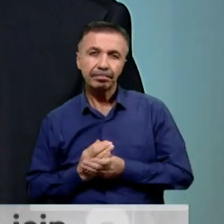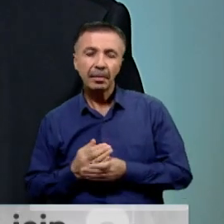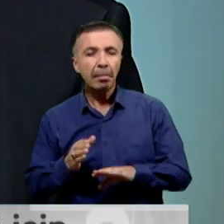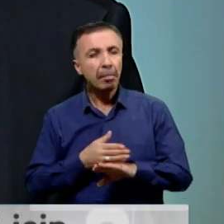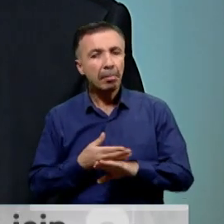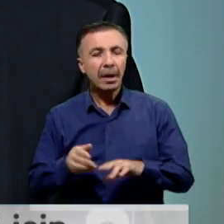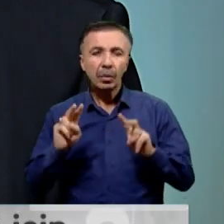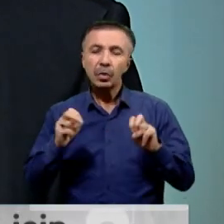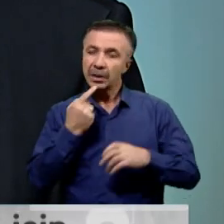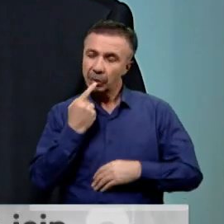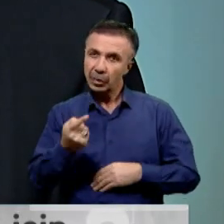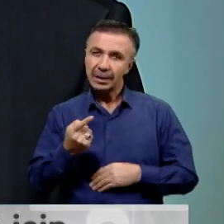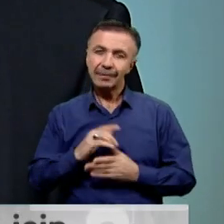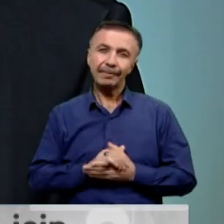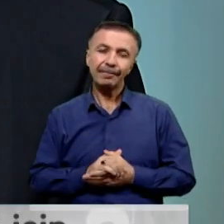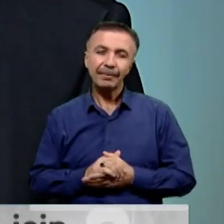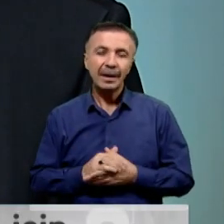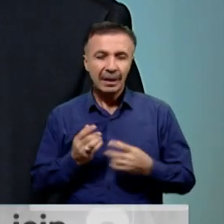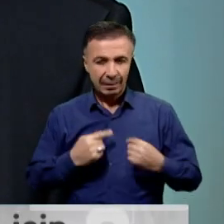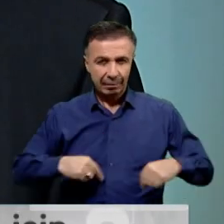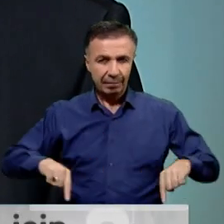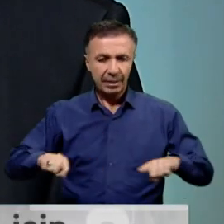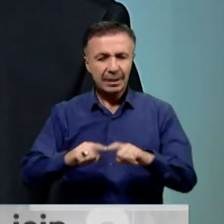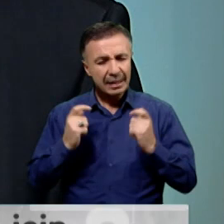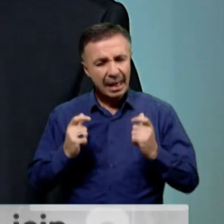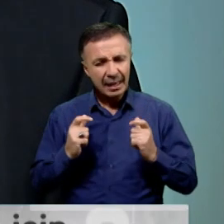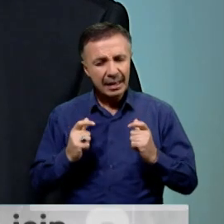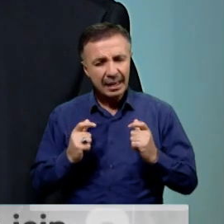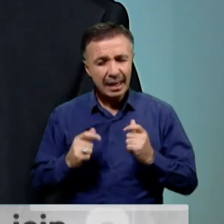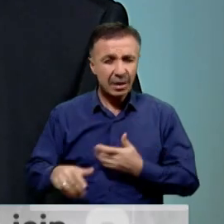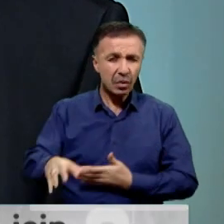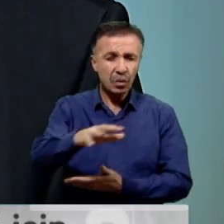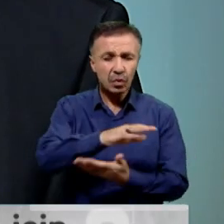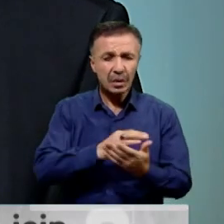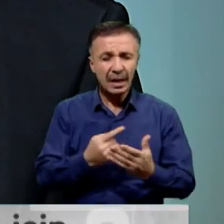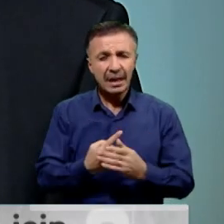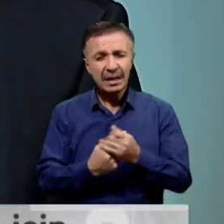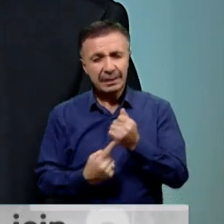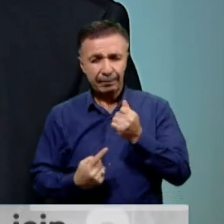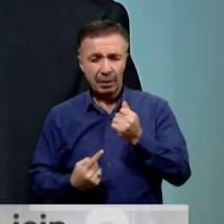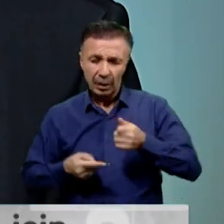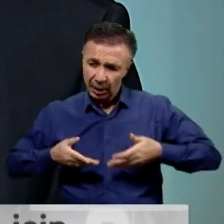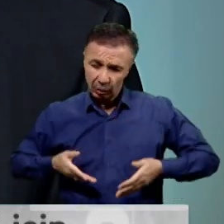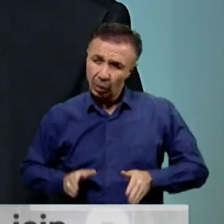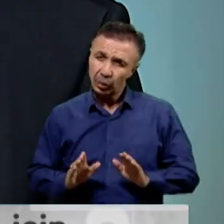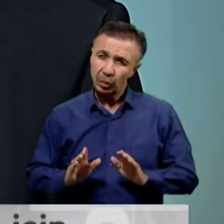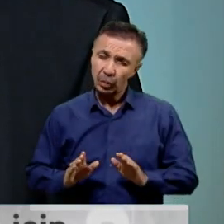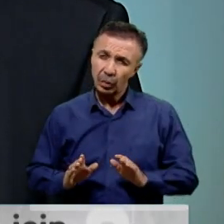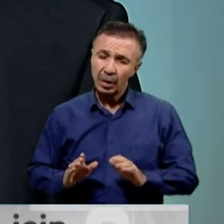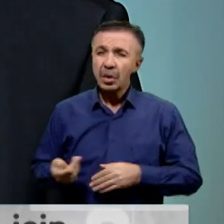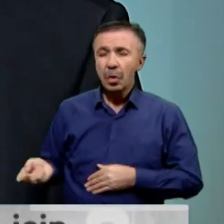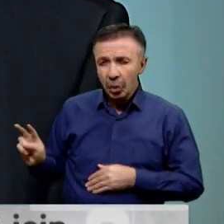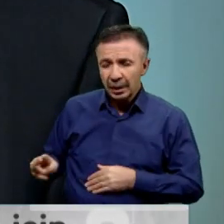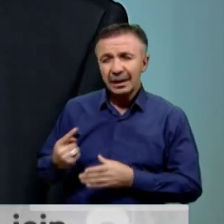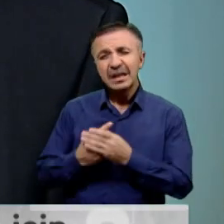konusunda diyor ki biz yeryüzüne çıplak geldik. Huzuruna da çıplak gideriz, mesele değil. Veren